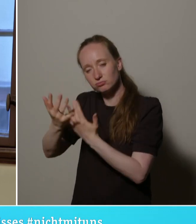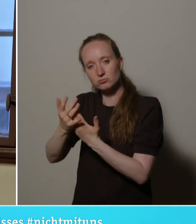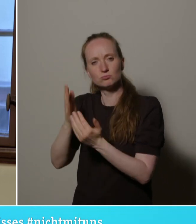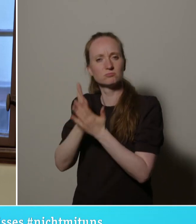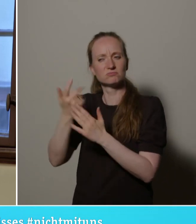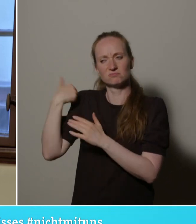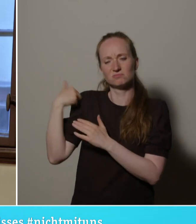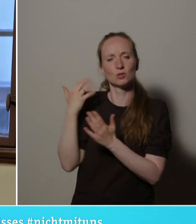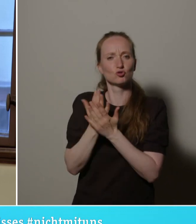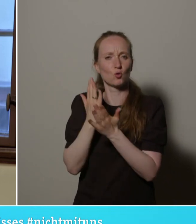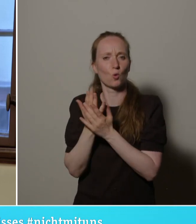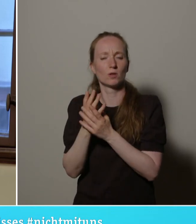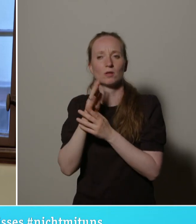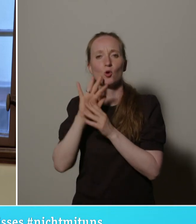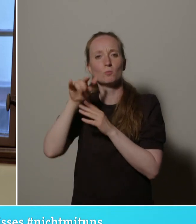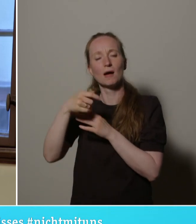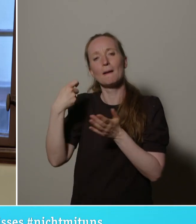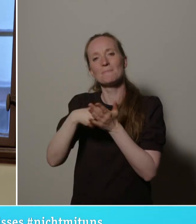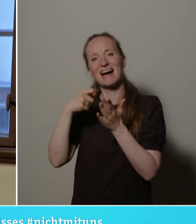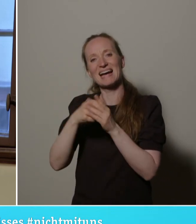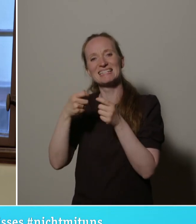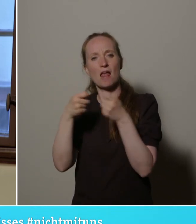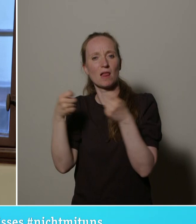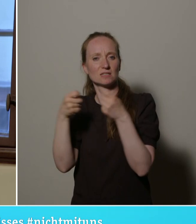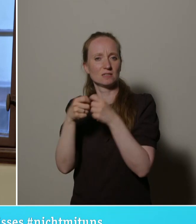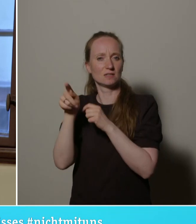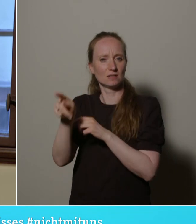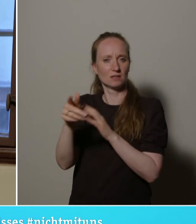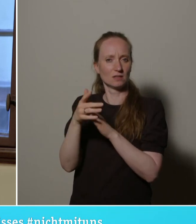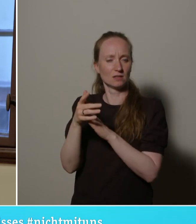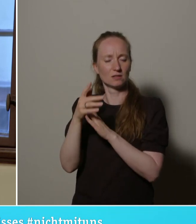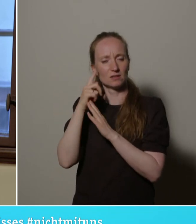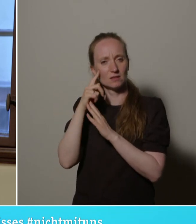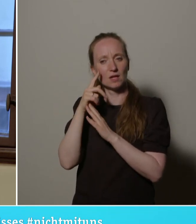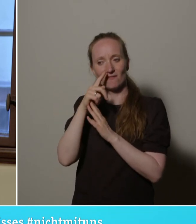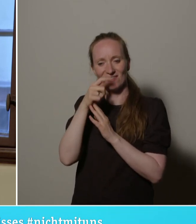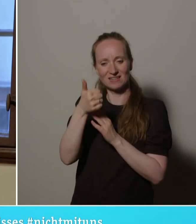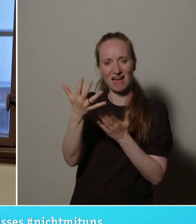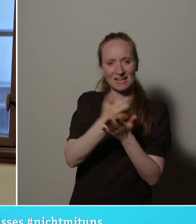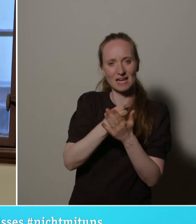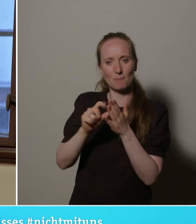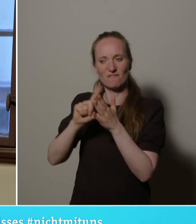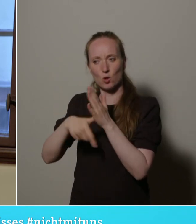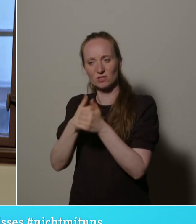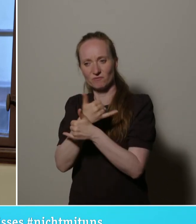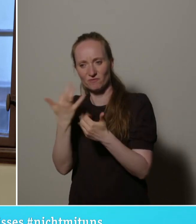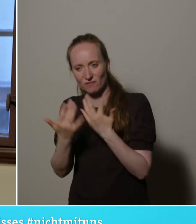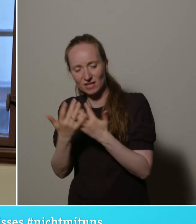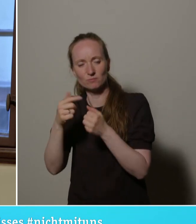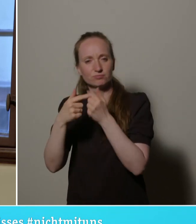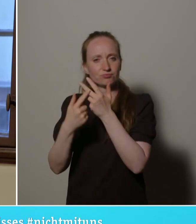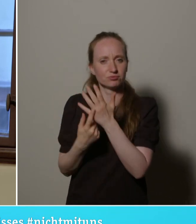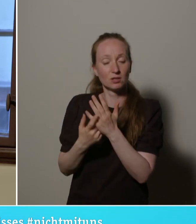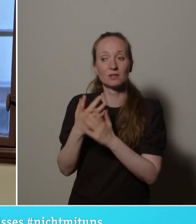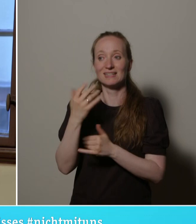der Preiselastizität, wie hoch denn der Anteil wirklich ist, der an Einnahmeverlusten entsteht. Möglicherweise hat sich das eben gerade durch Einführung